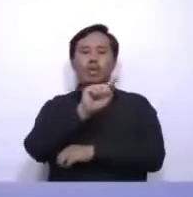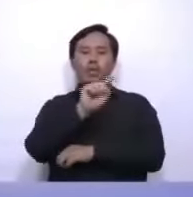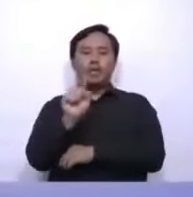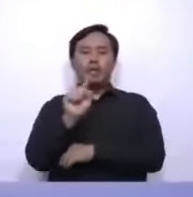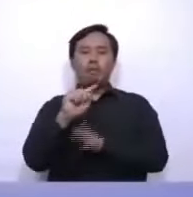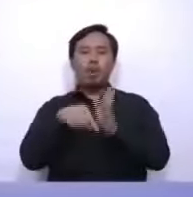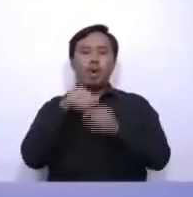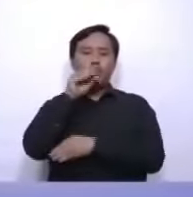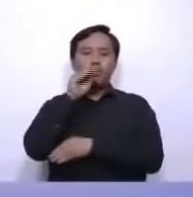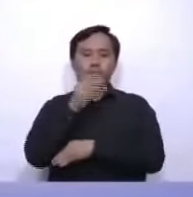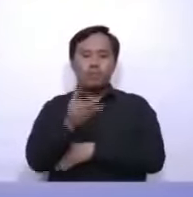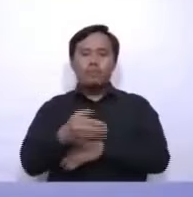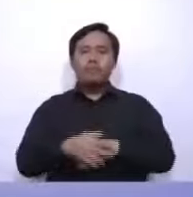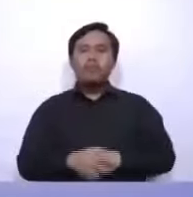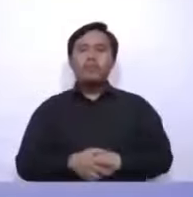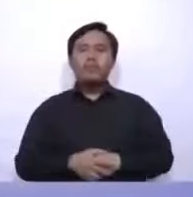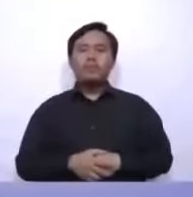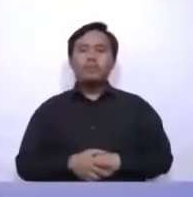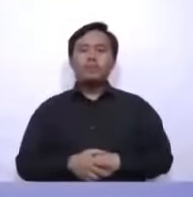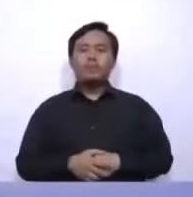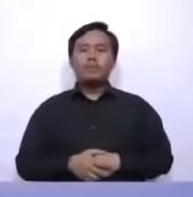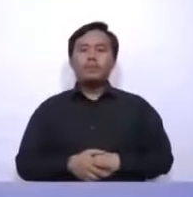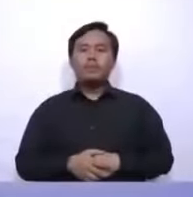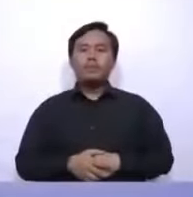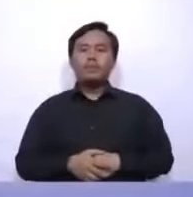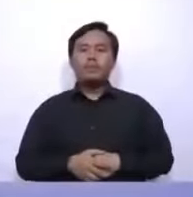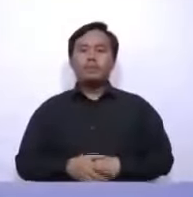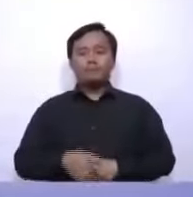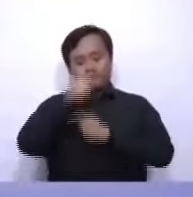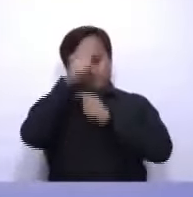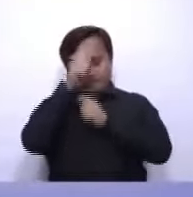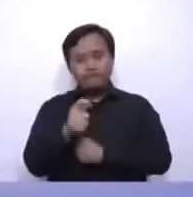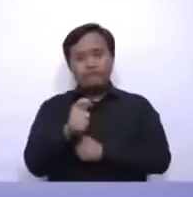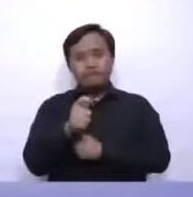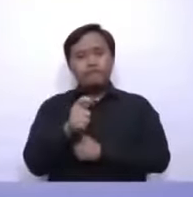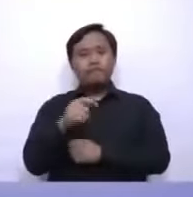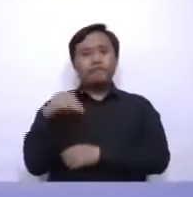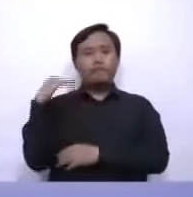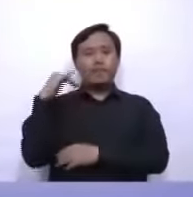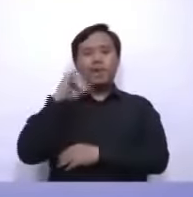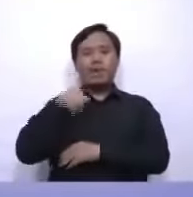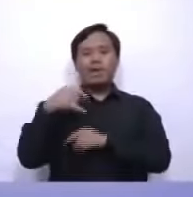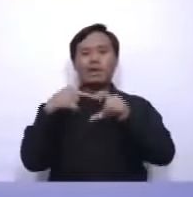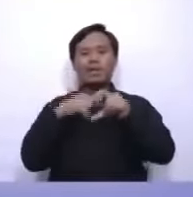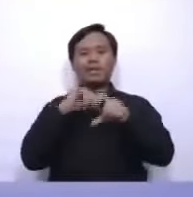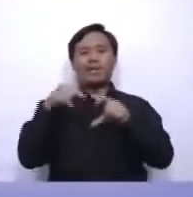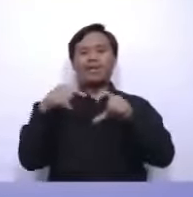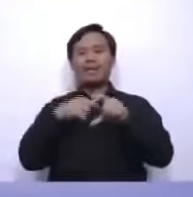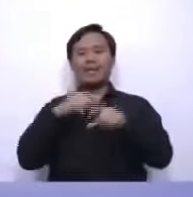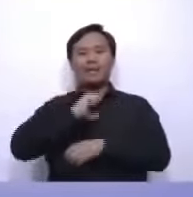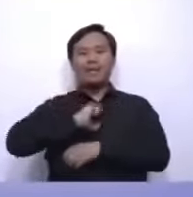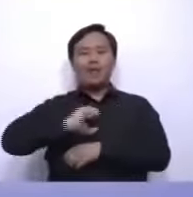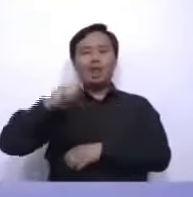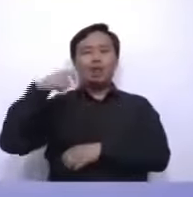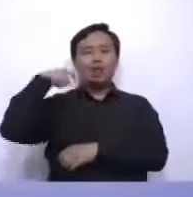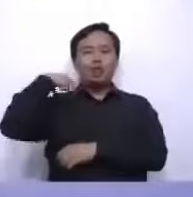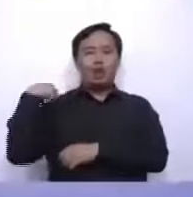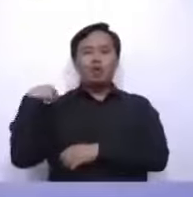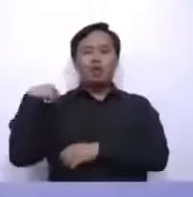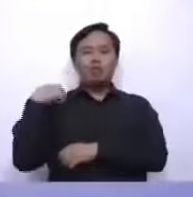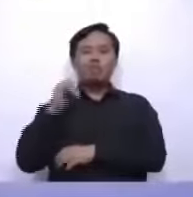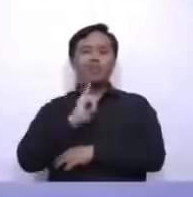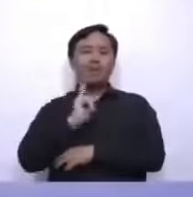Silakan. Yang saya hormati Kang JJ, calon gubernur bersama